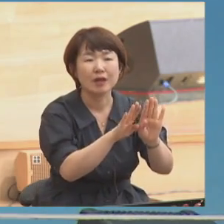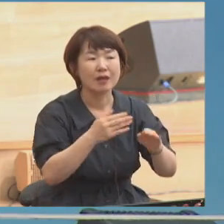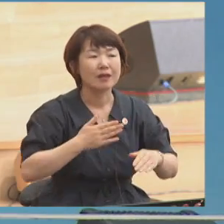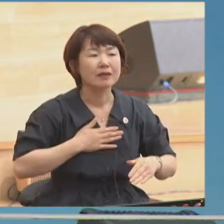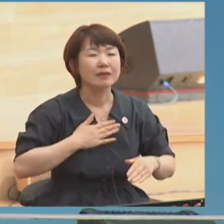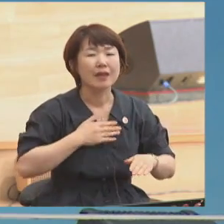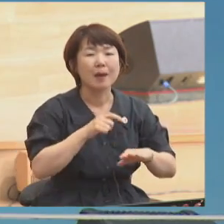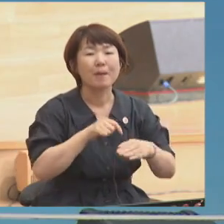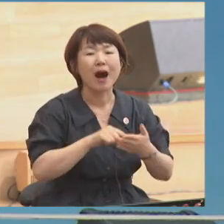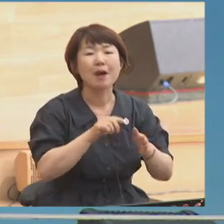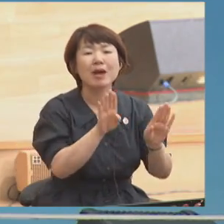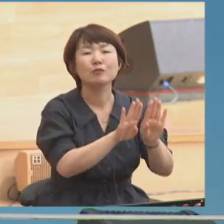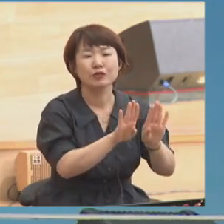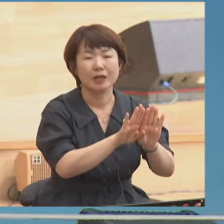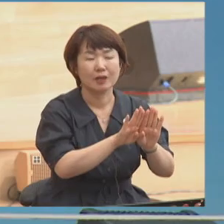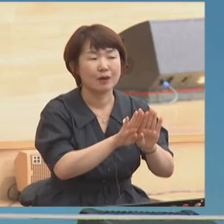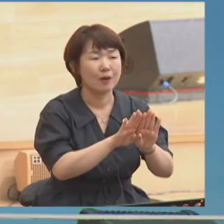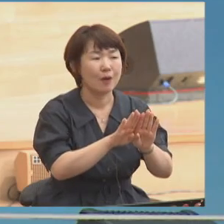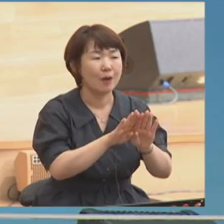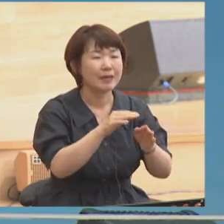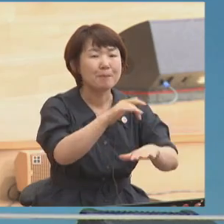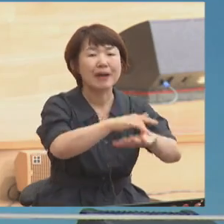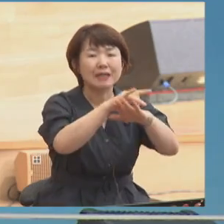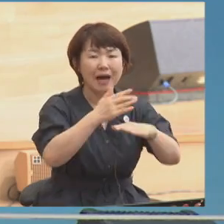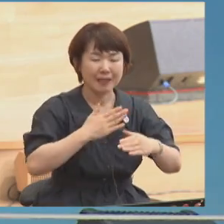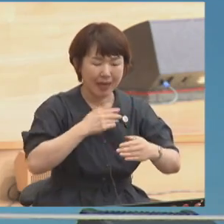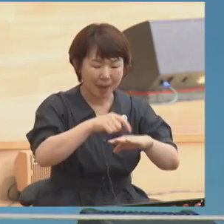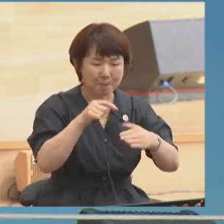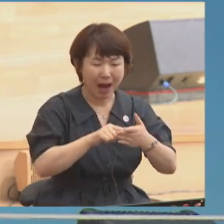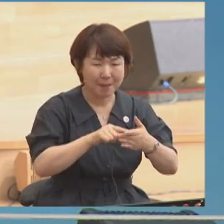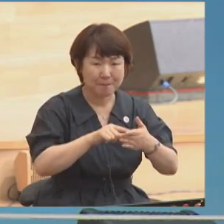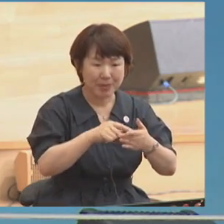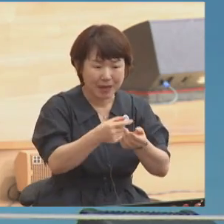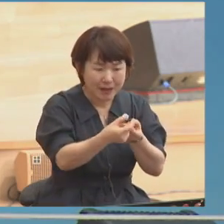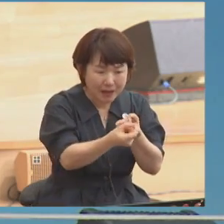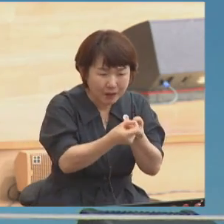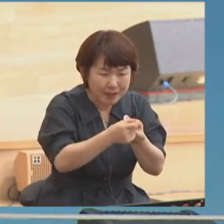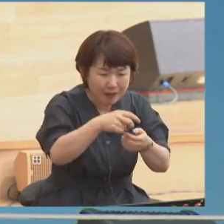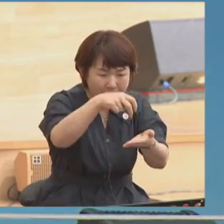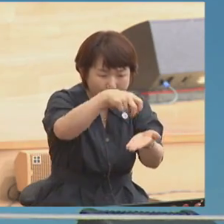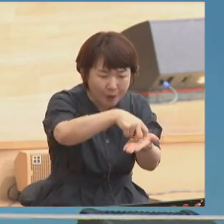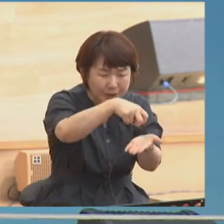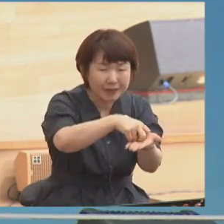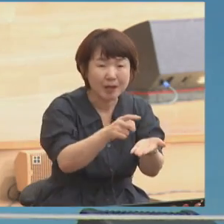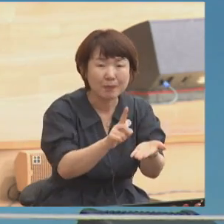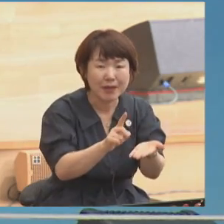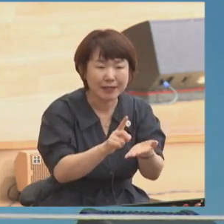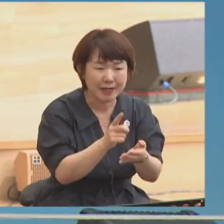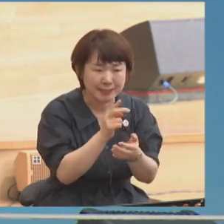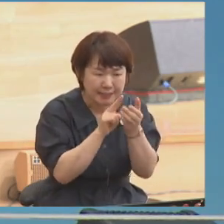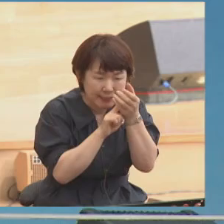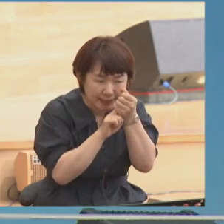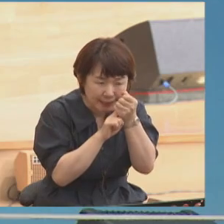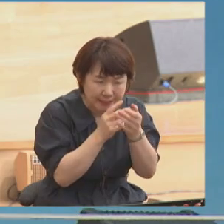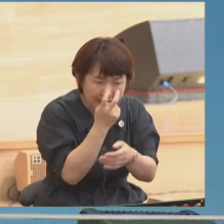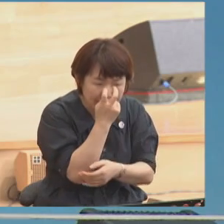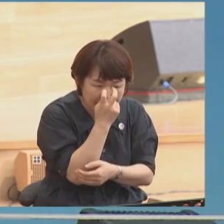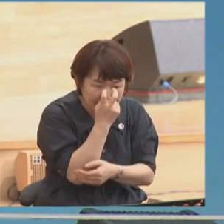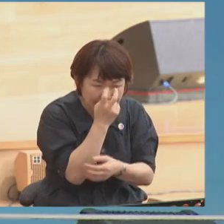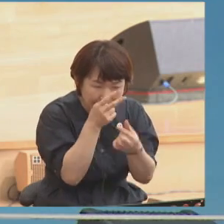마음의 문이죠. 마귀가 우리의 마음 문 앞에 엎드려 있다. 엎드려 있다 이 말은 뭐예요? 잠복하고 있다.